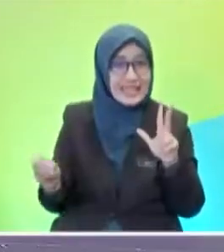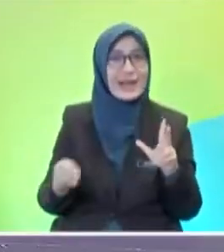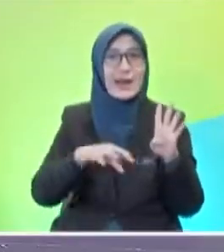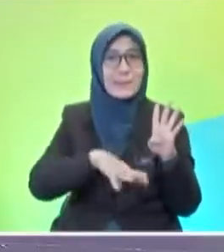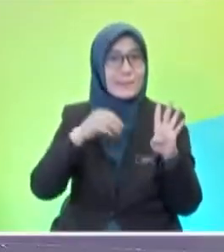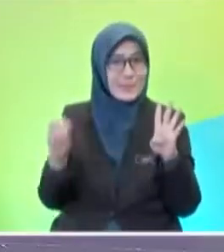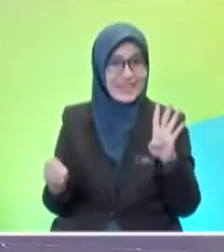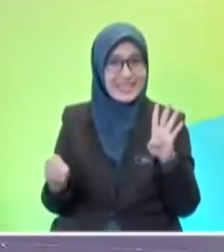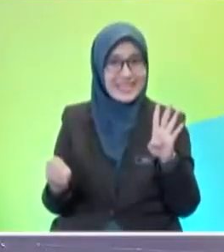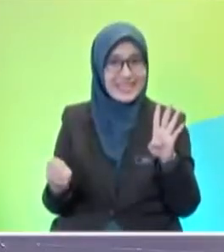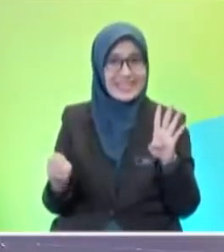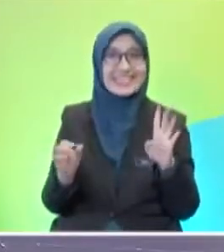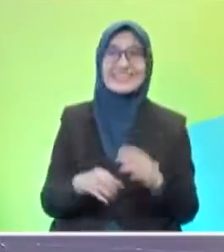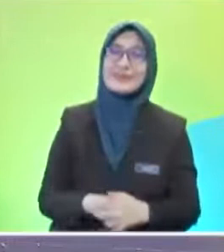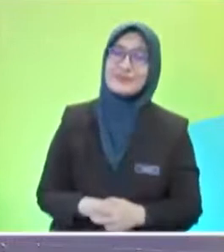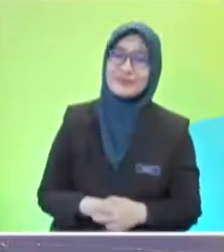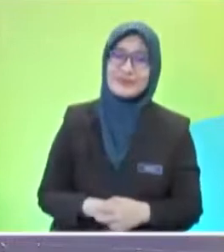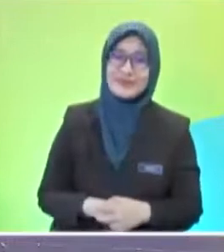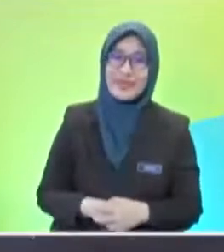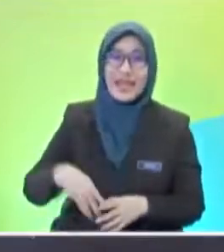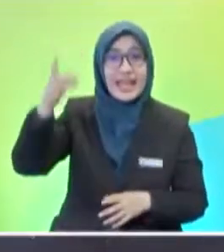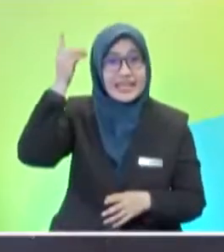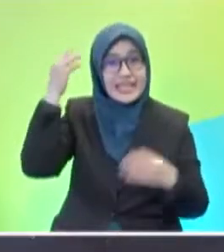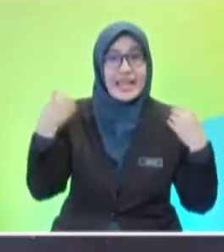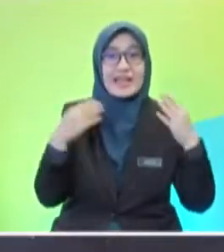34 Oke berapa